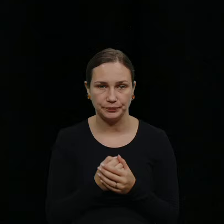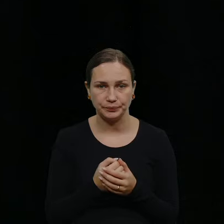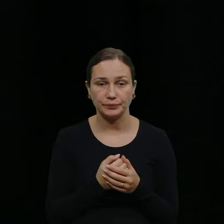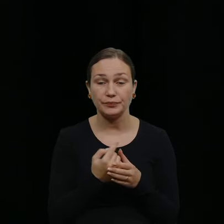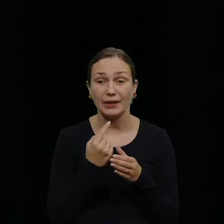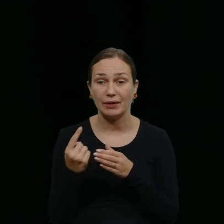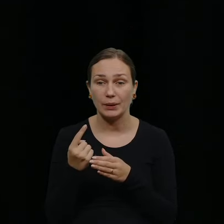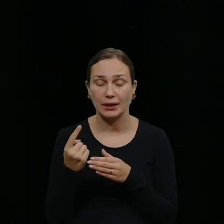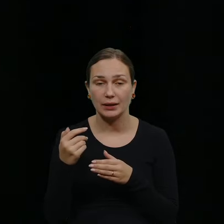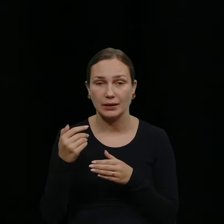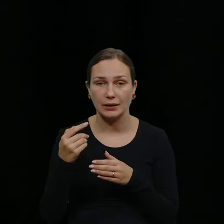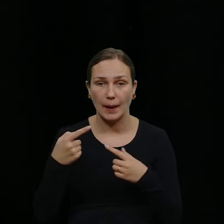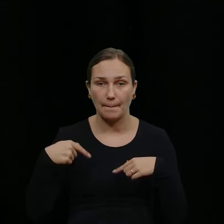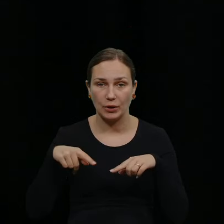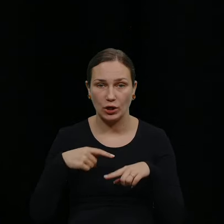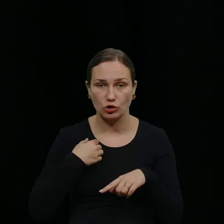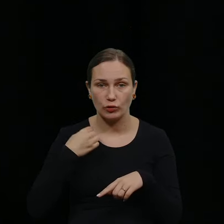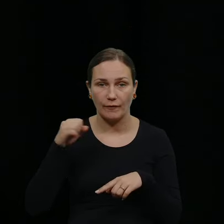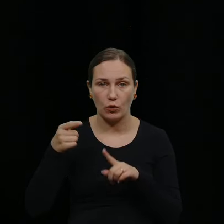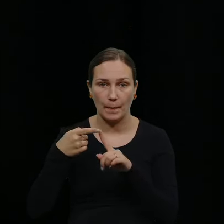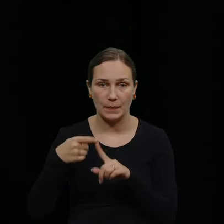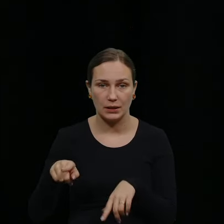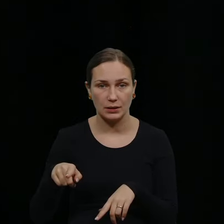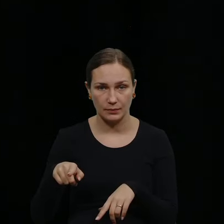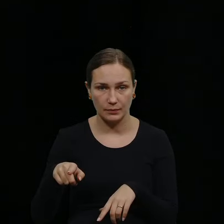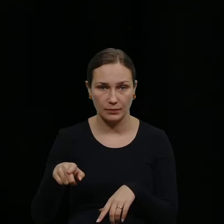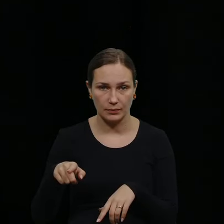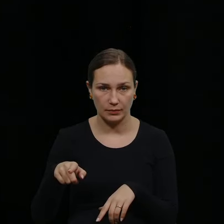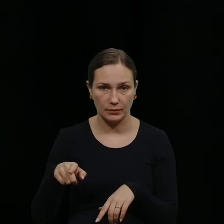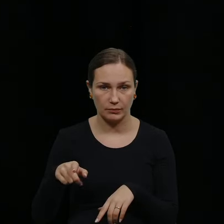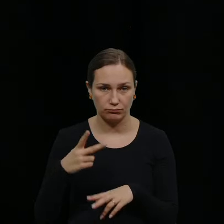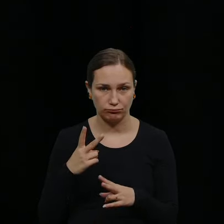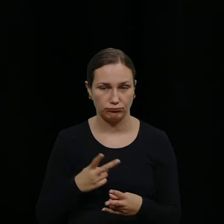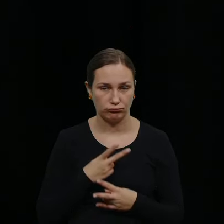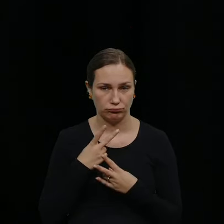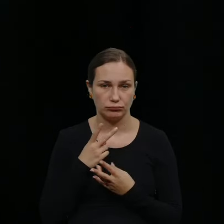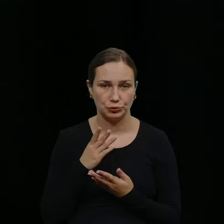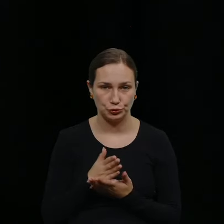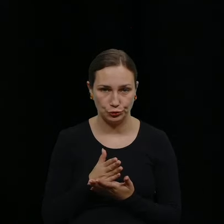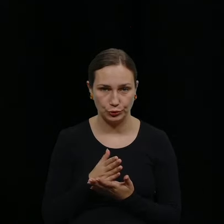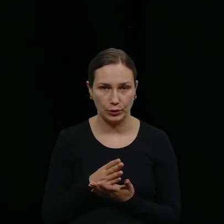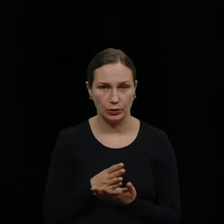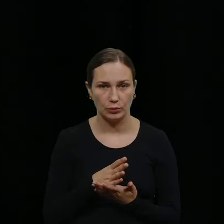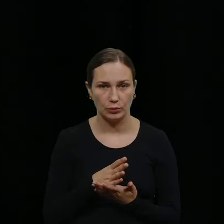Vienmandatėje apygardoje laimėjau pirmąją vietą ir tai labai džiugu. Tikrai buvo labai daug